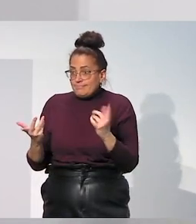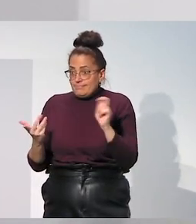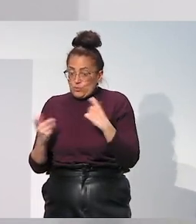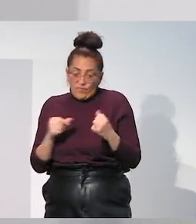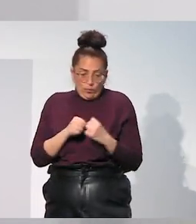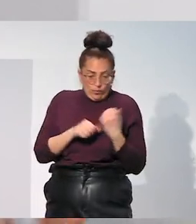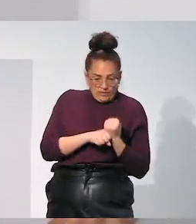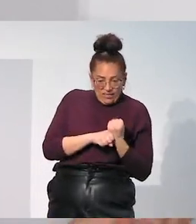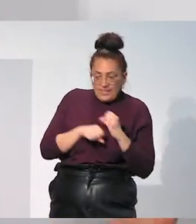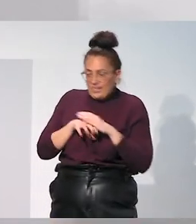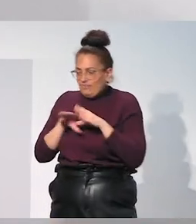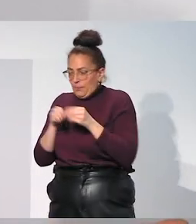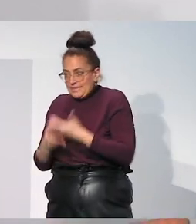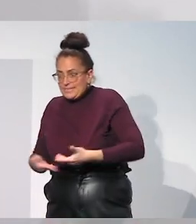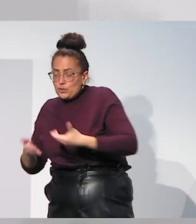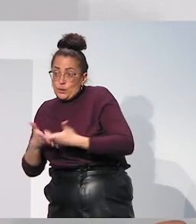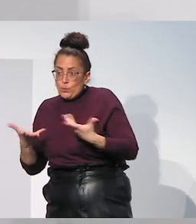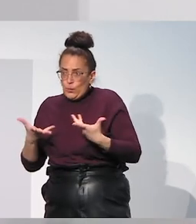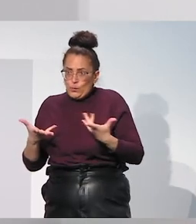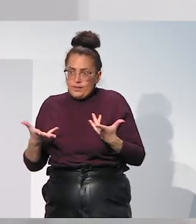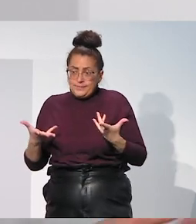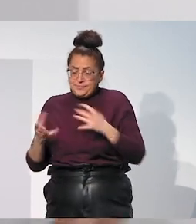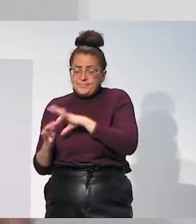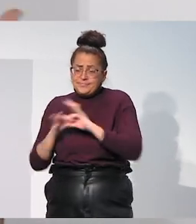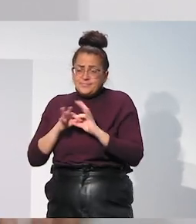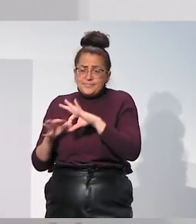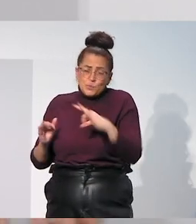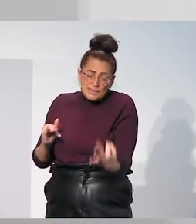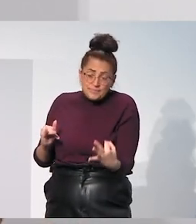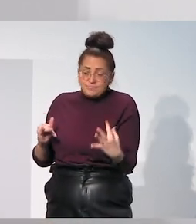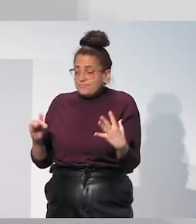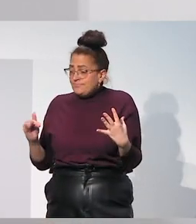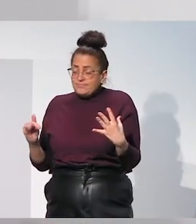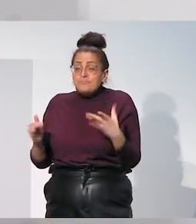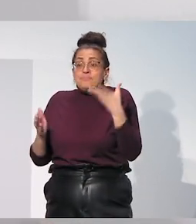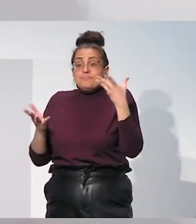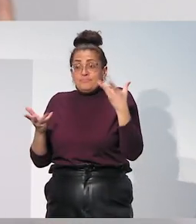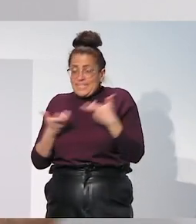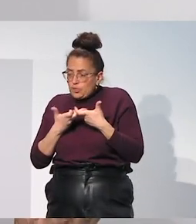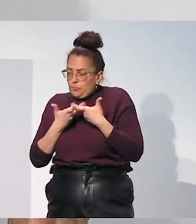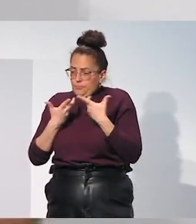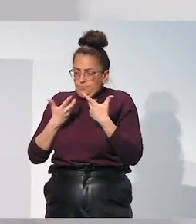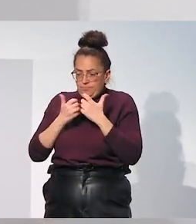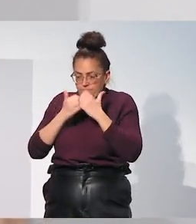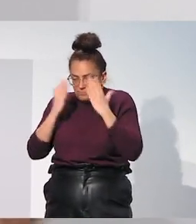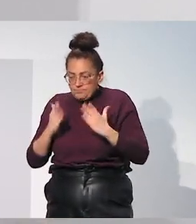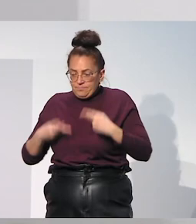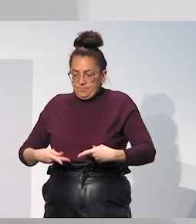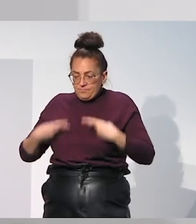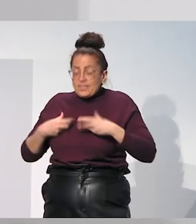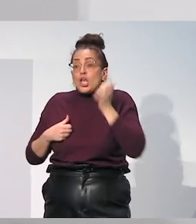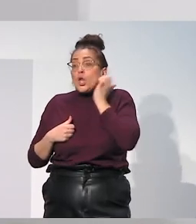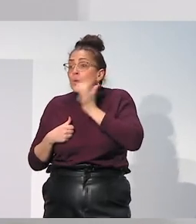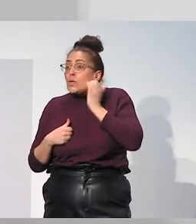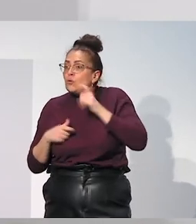Hein. Et les tâches domestiques lui servent, d'une certaine manière, faire les gestes des tâches domestiques lui servent à